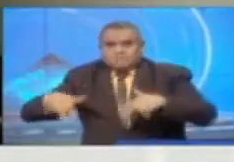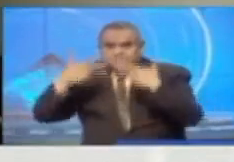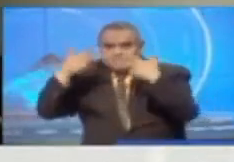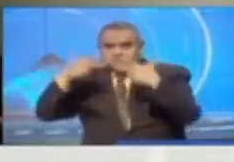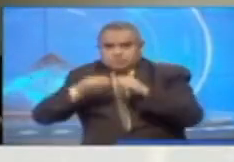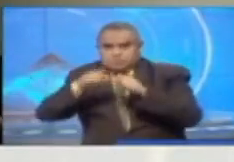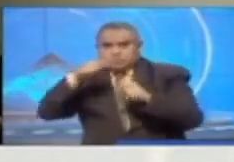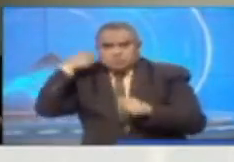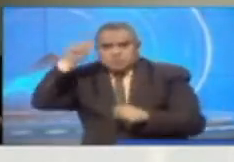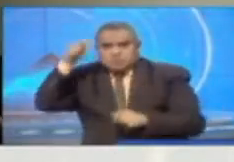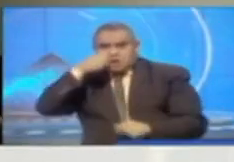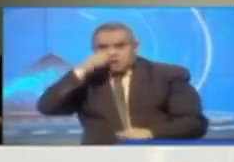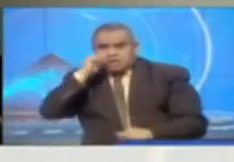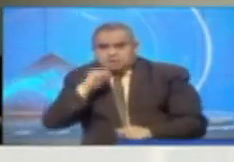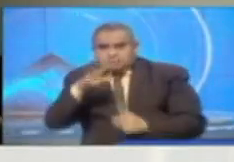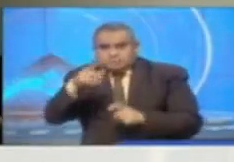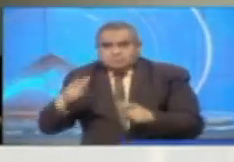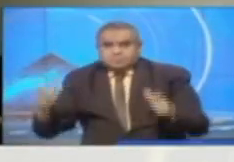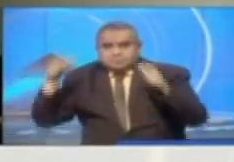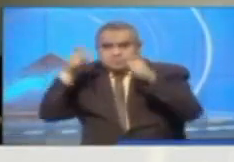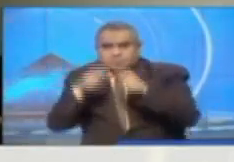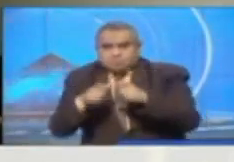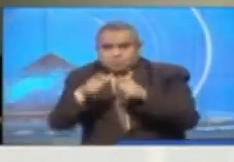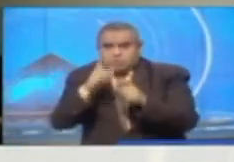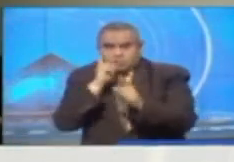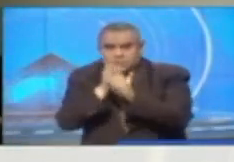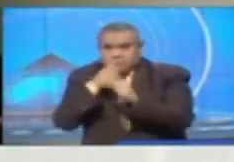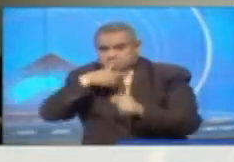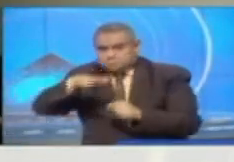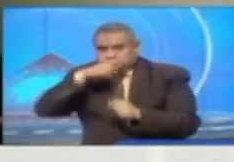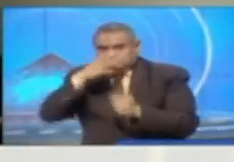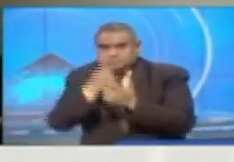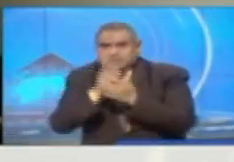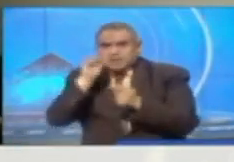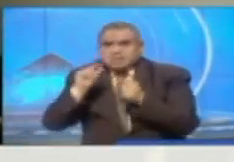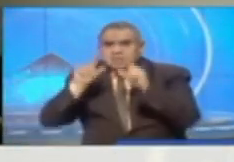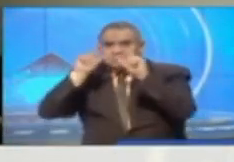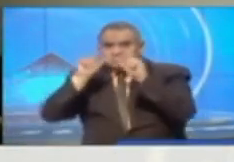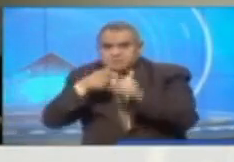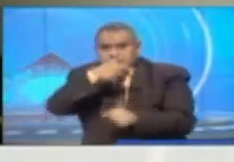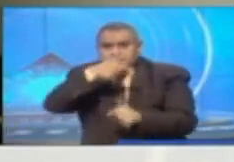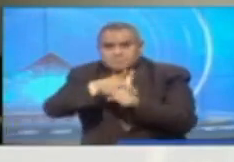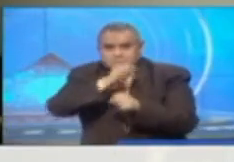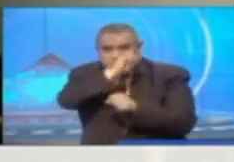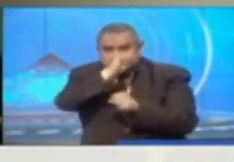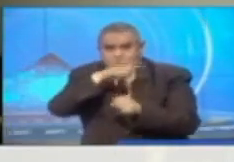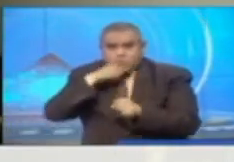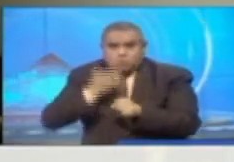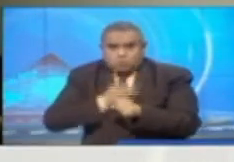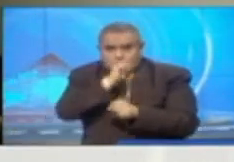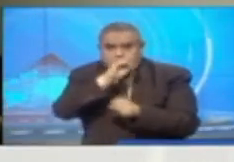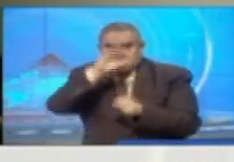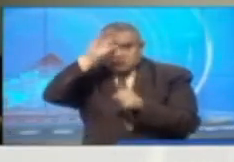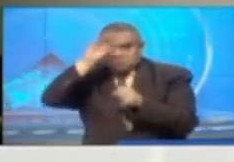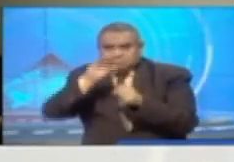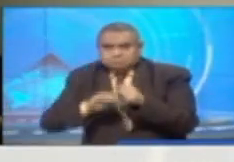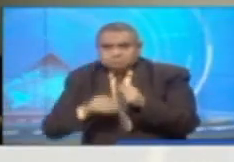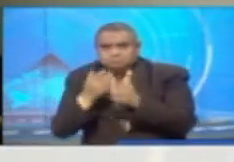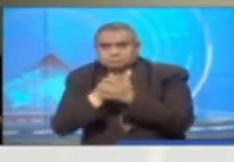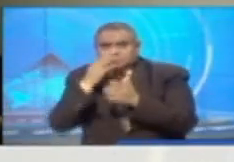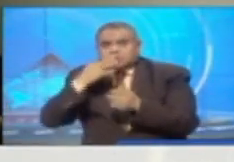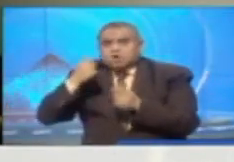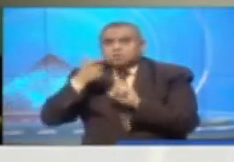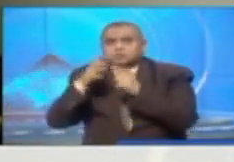شدد زيلينسكي خلال مؤتمر في ليتوانيا على ضرورة خفض سعر النفط الروسي، مطالبا بتحديد سعره عند